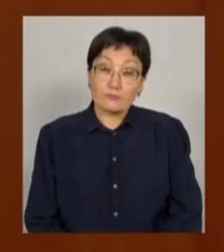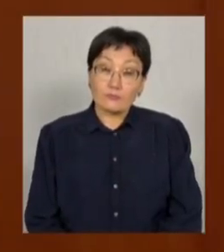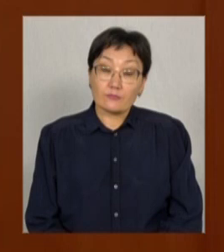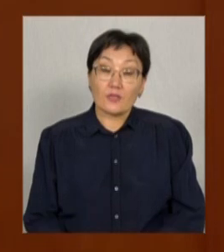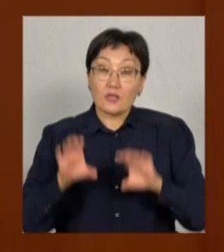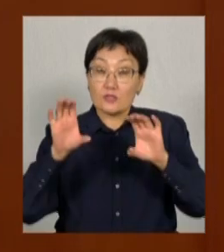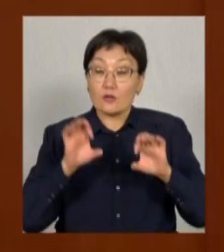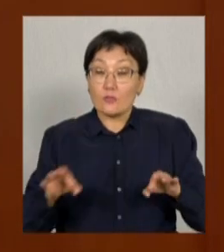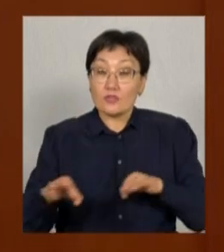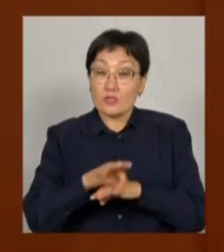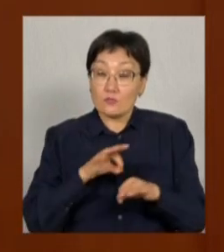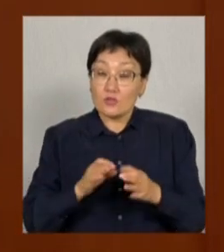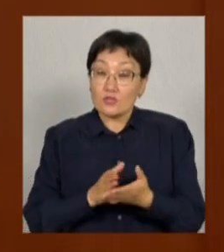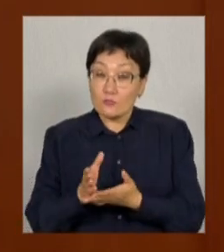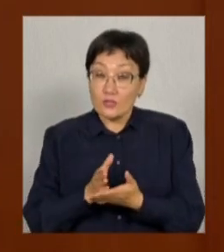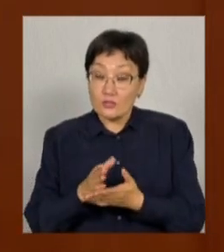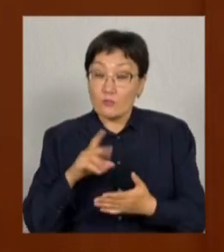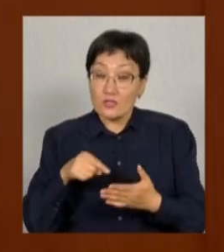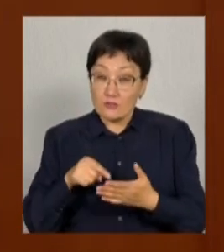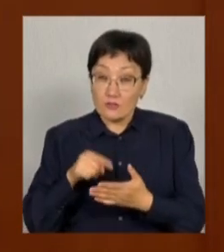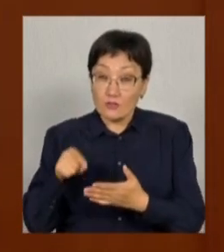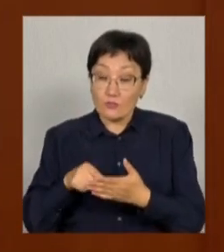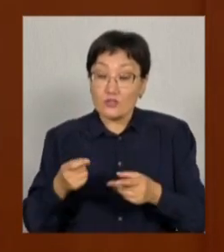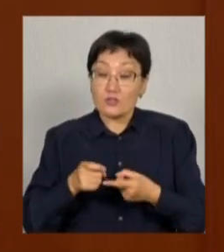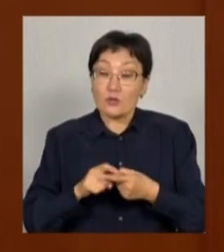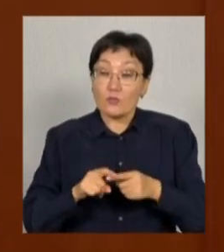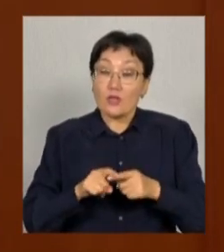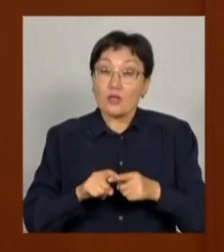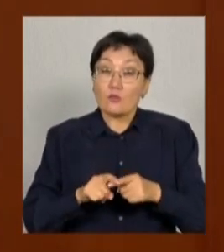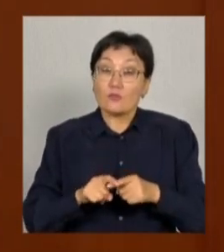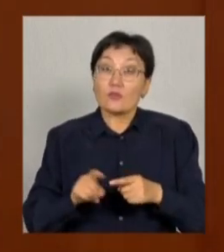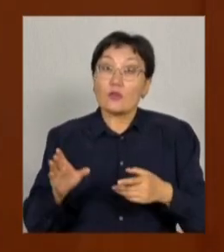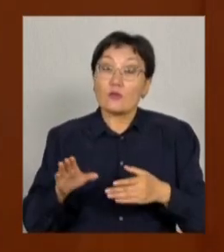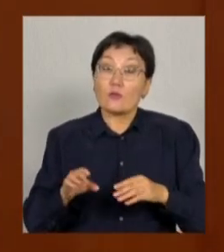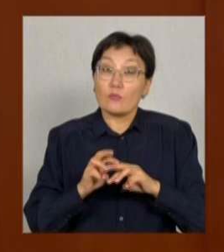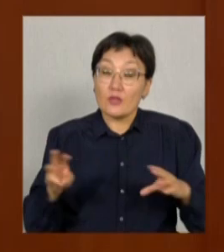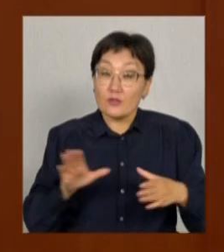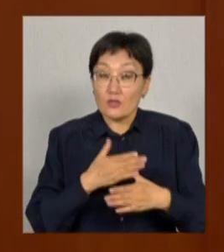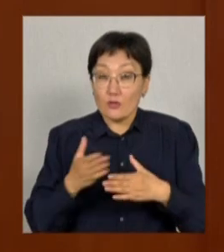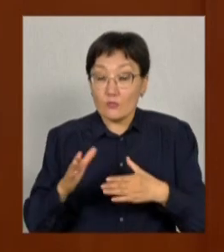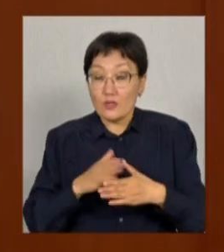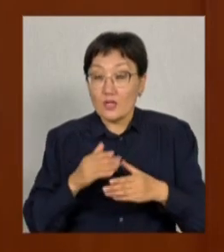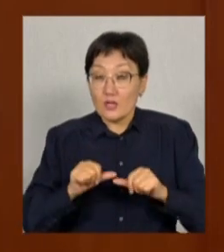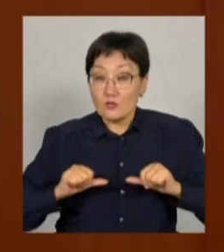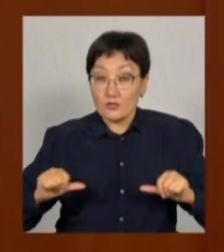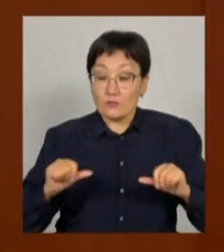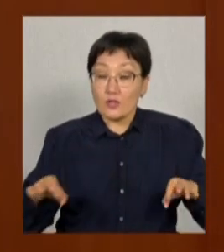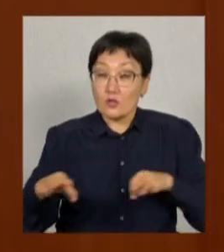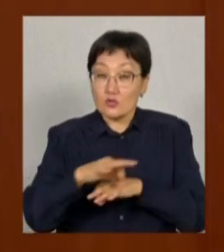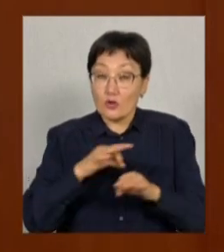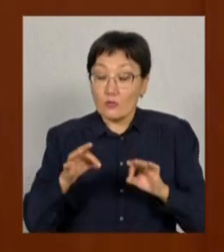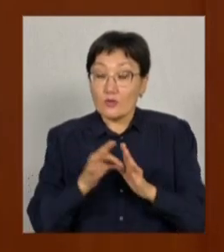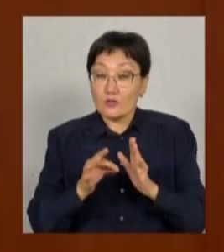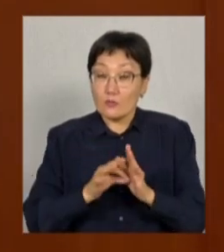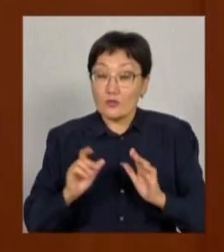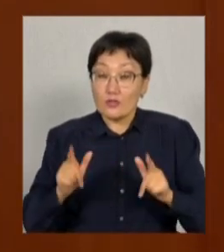Заң жобасы қызметтік мәселелер жөніндегі ведомство аралық комиссия жобасын тұжырымдамасын мақұлдады.